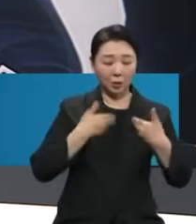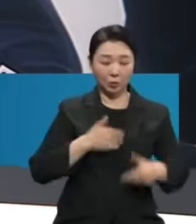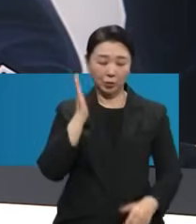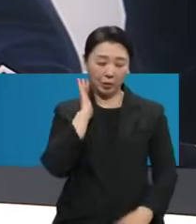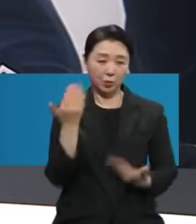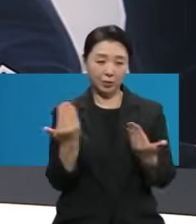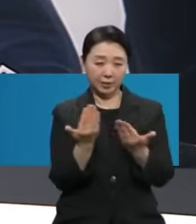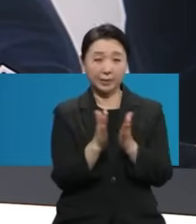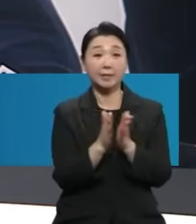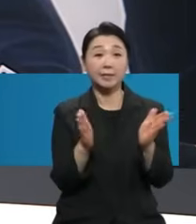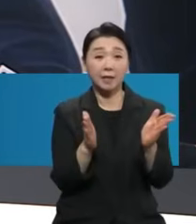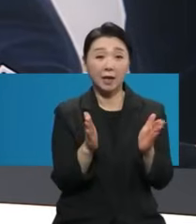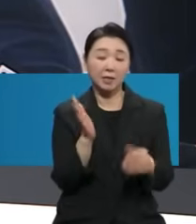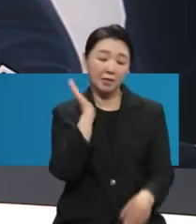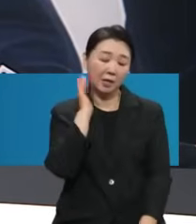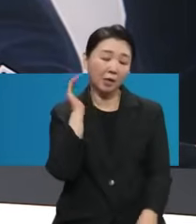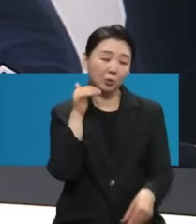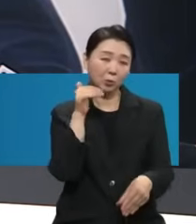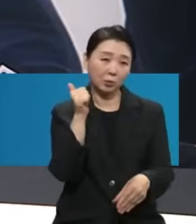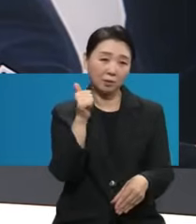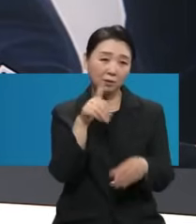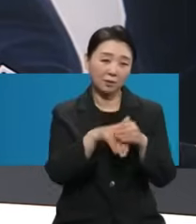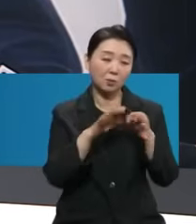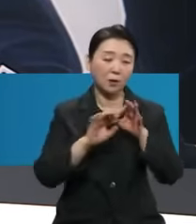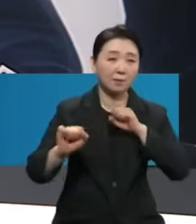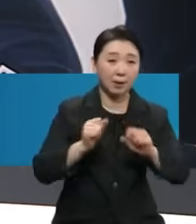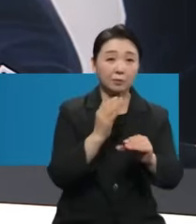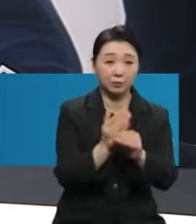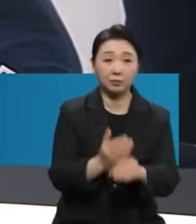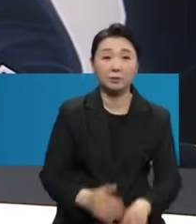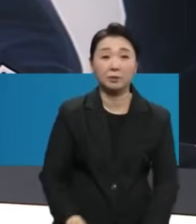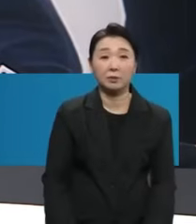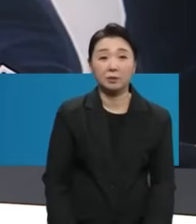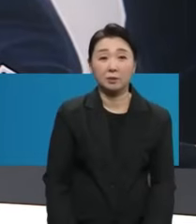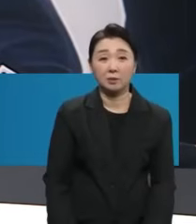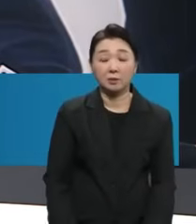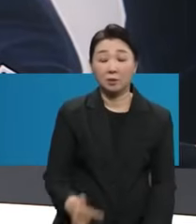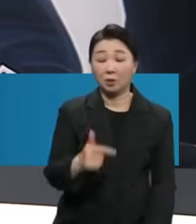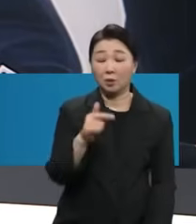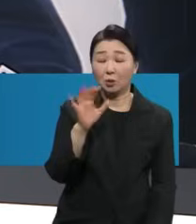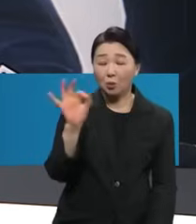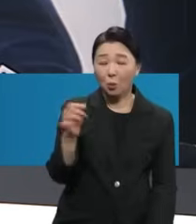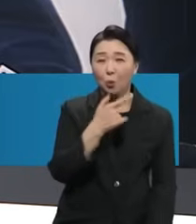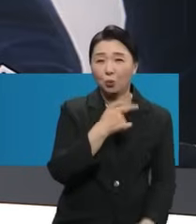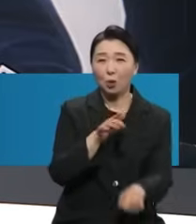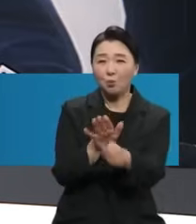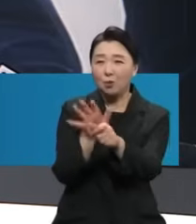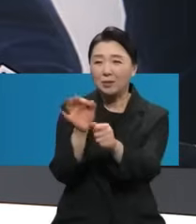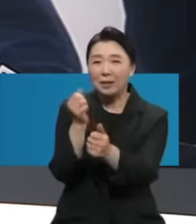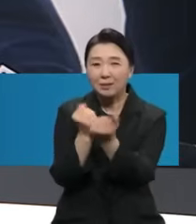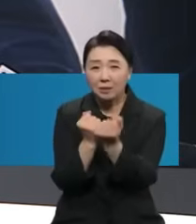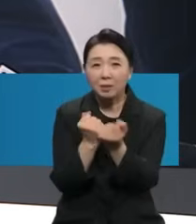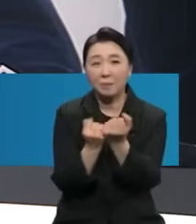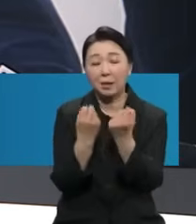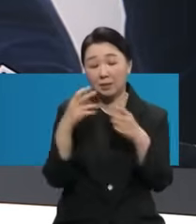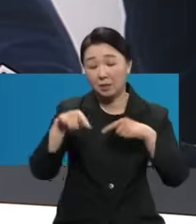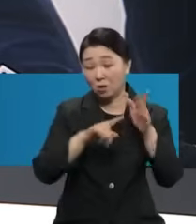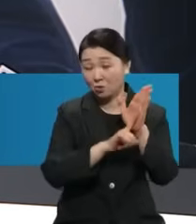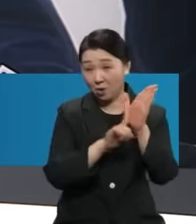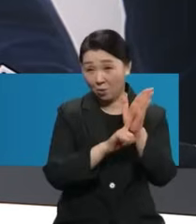복귀하면서 다시 대선 레이스에 속도를 높이고 있습니다. 고액 후원자를 설득하고 새 정치 광고도